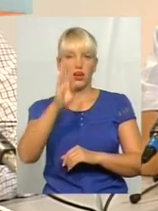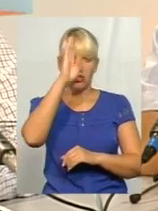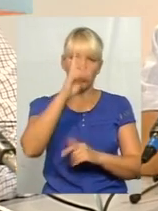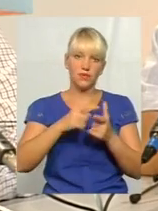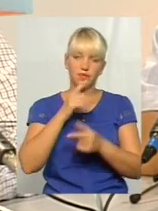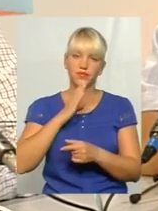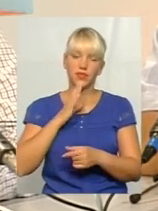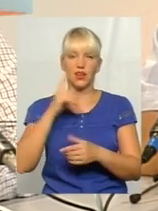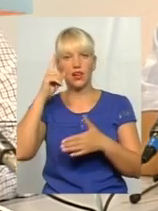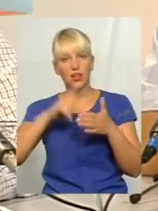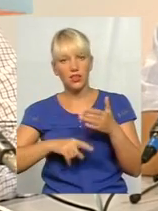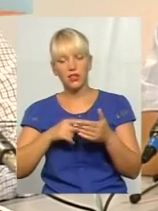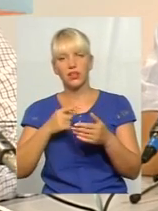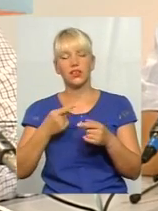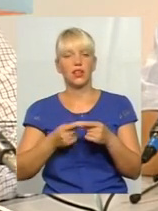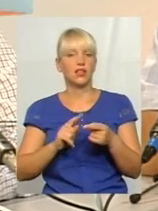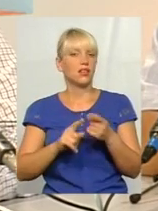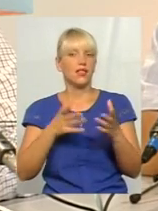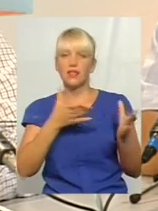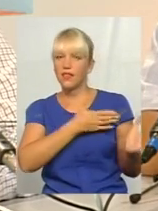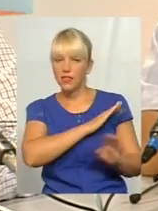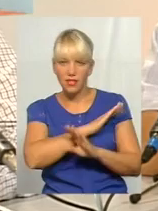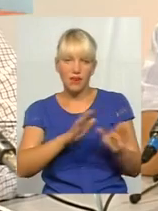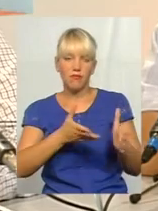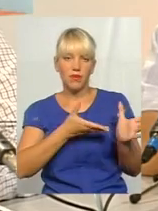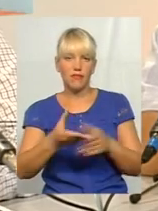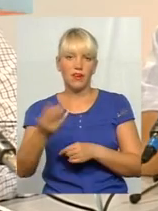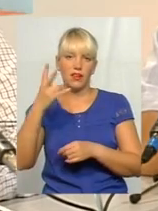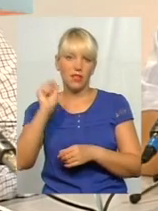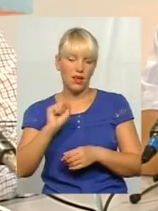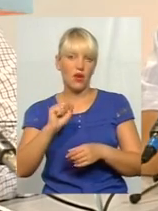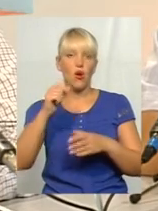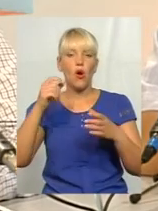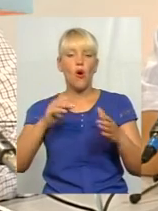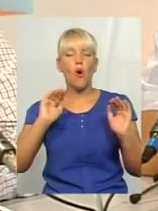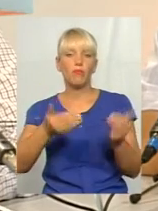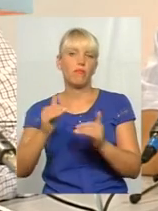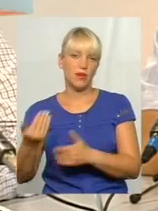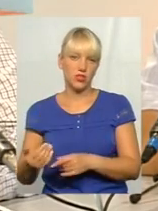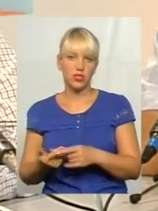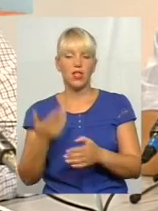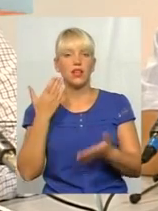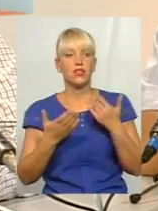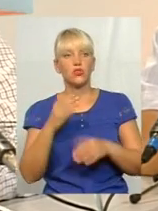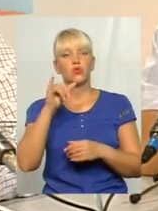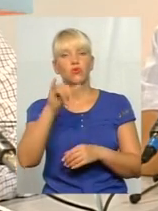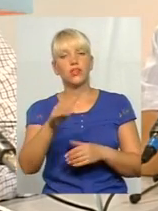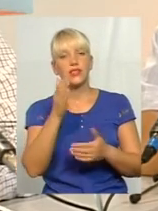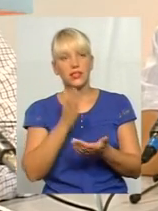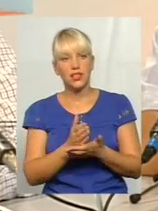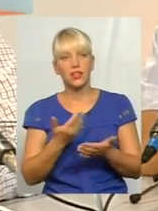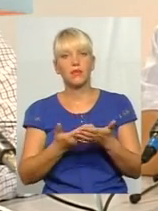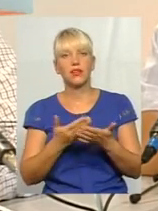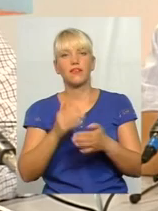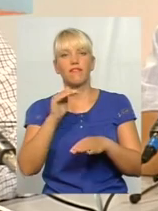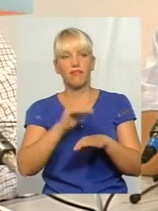релігійні переконання не не впливають на обмеження тощо тому ще раз наголошую Якщо у вас є факти